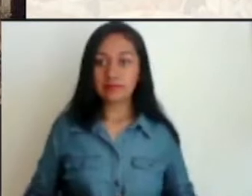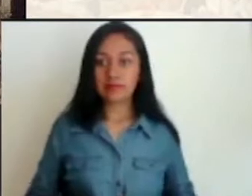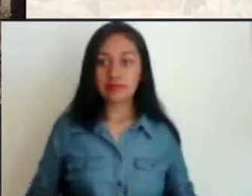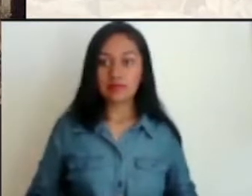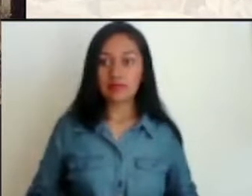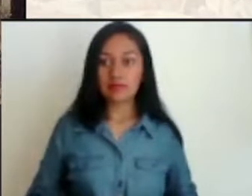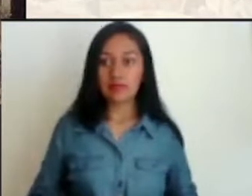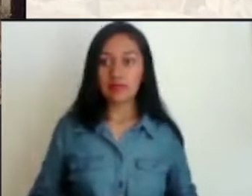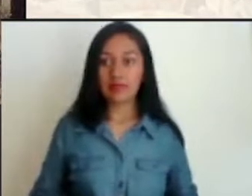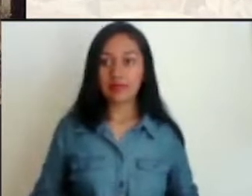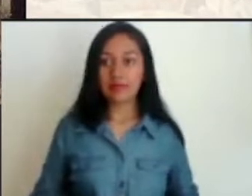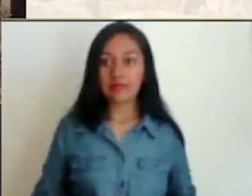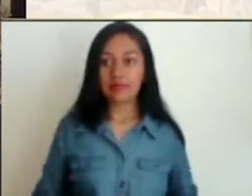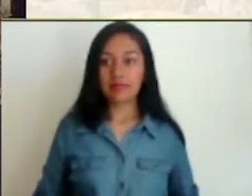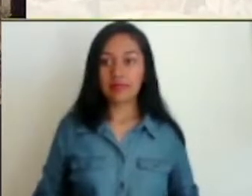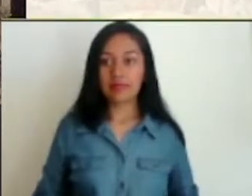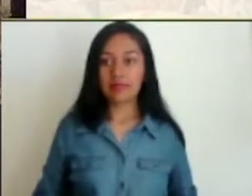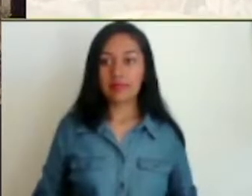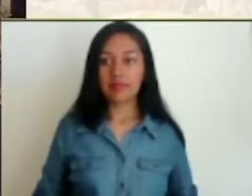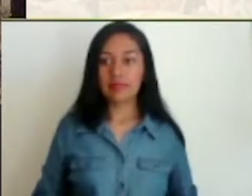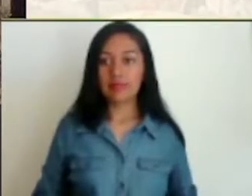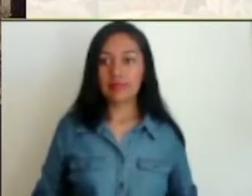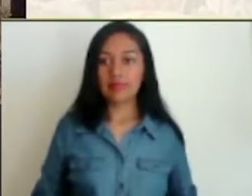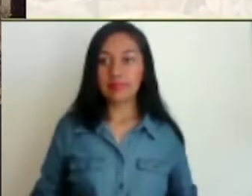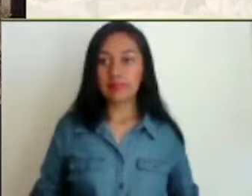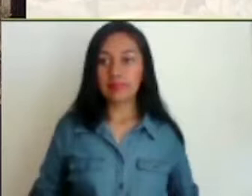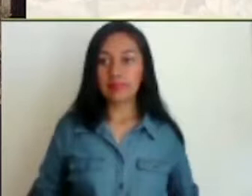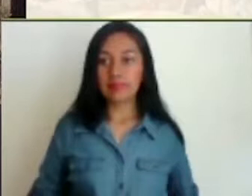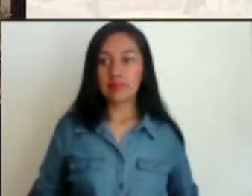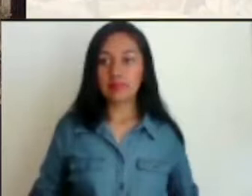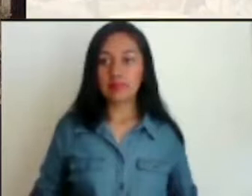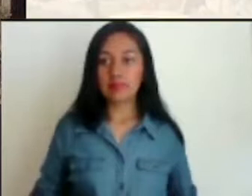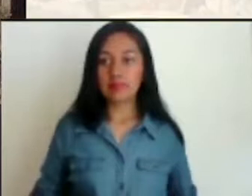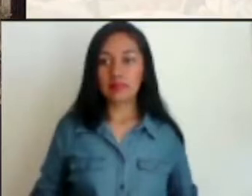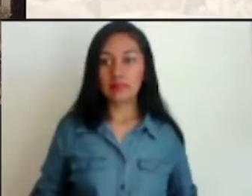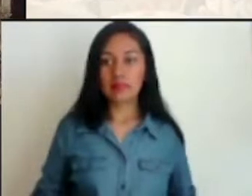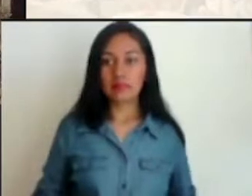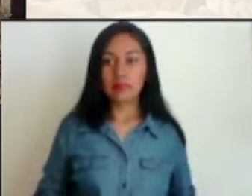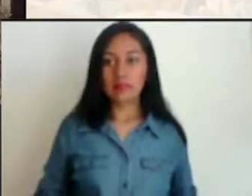si doveva mantenere uno stretto riservo per non danneggiare le attività economiche.